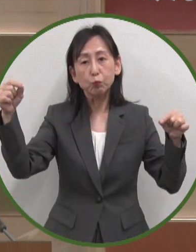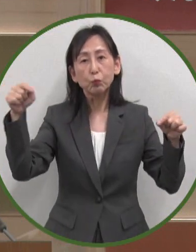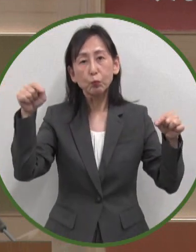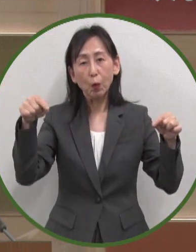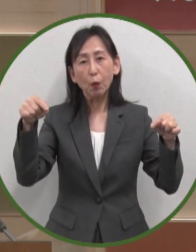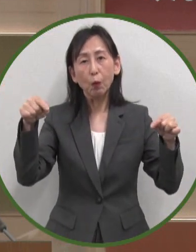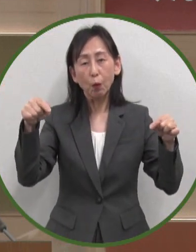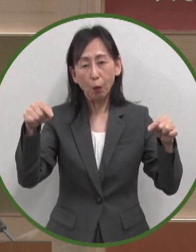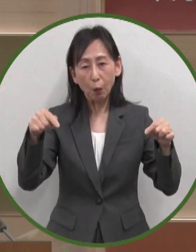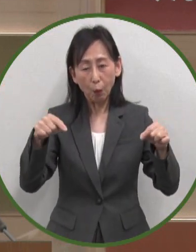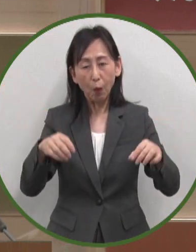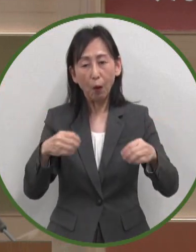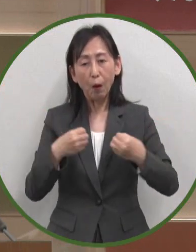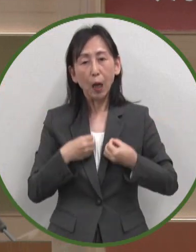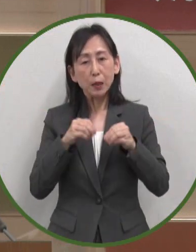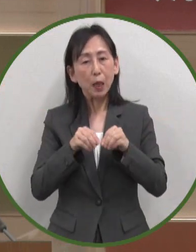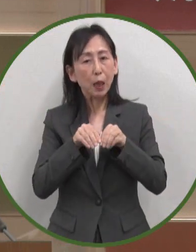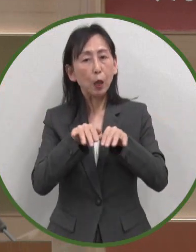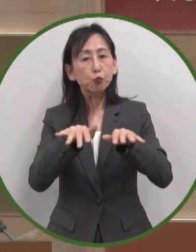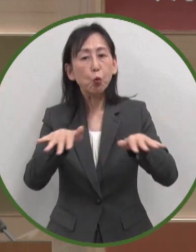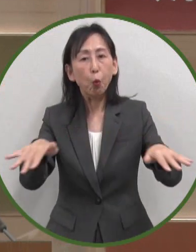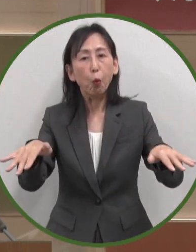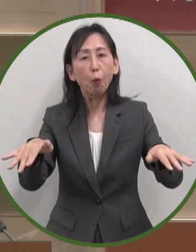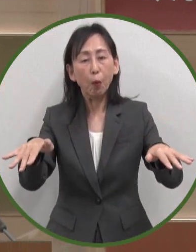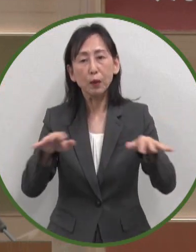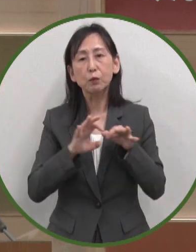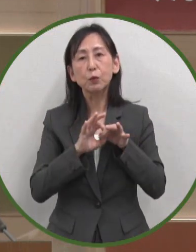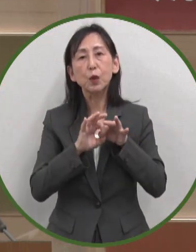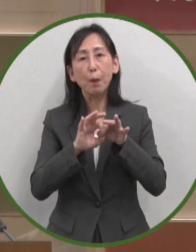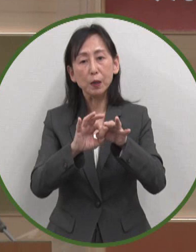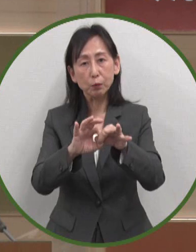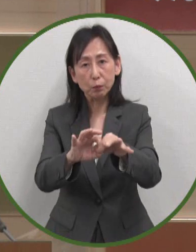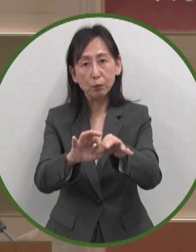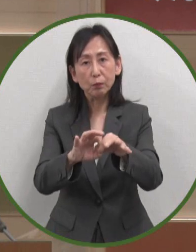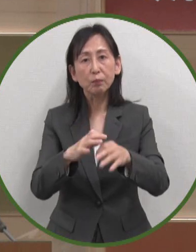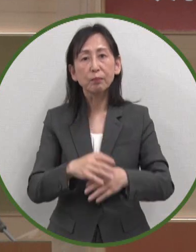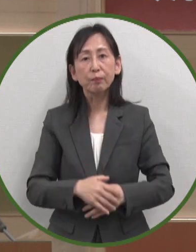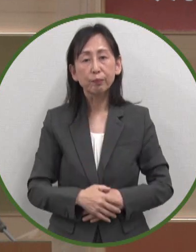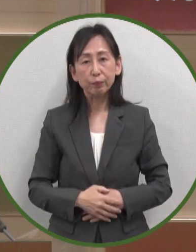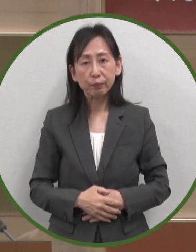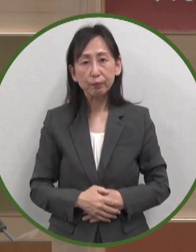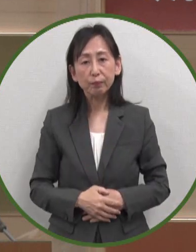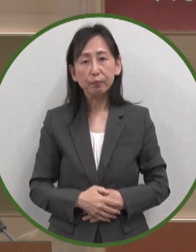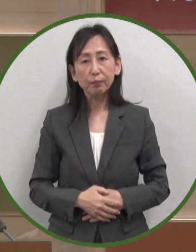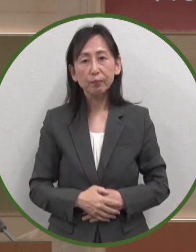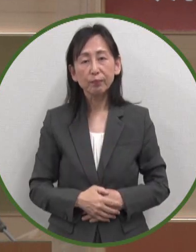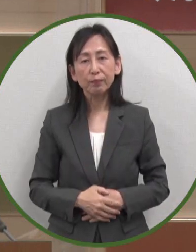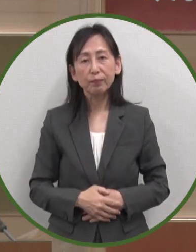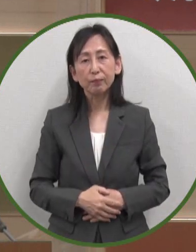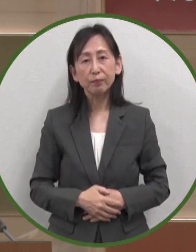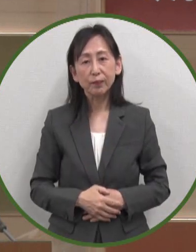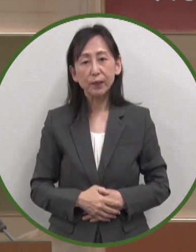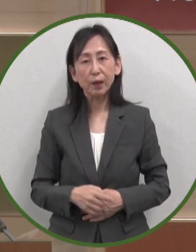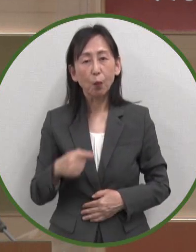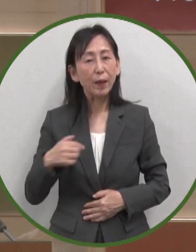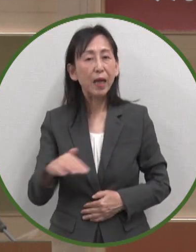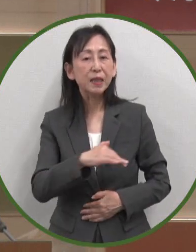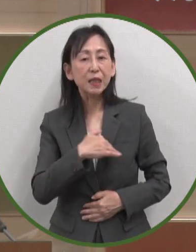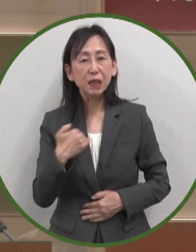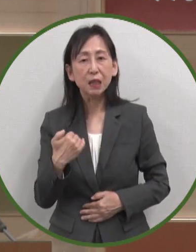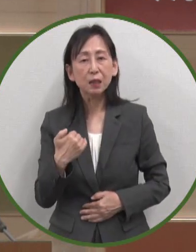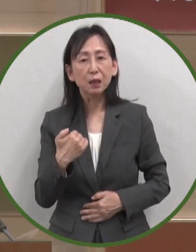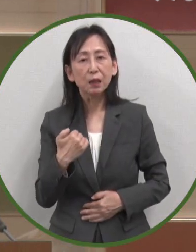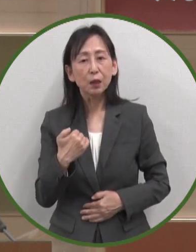感染の拡大っていうのが継続していますので、場合によってはですね、我々は全国